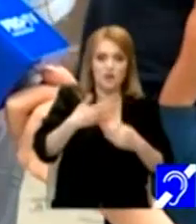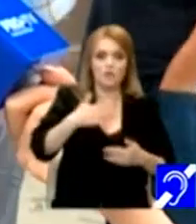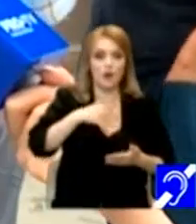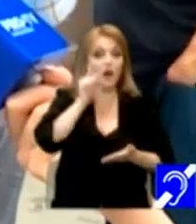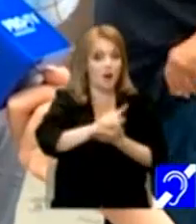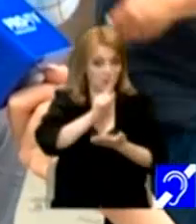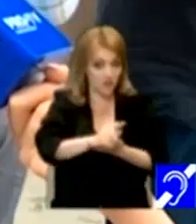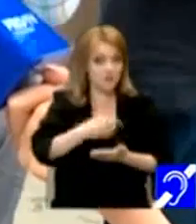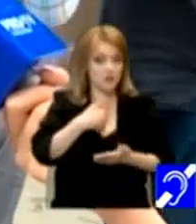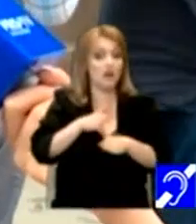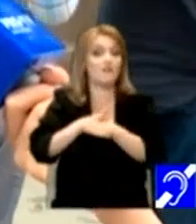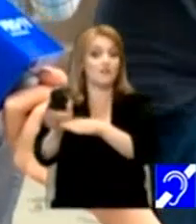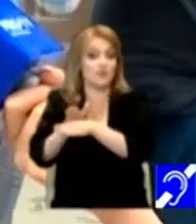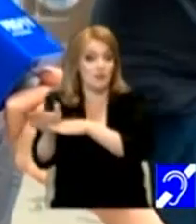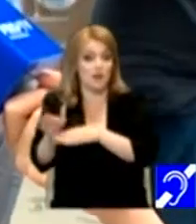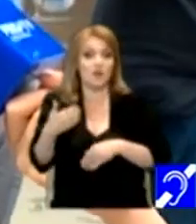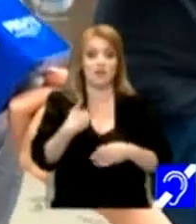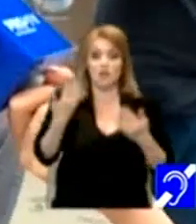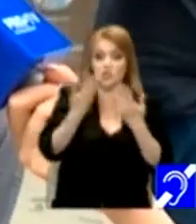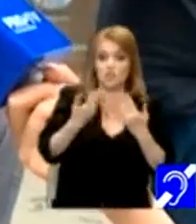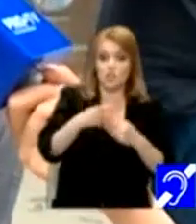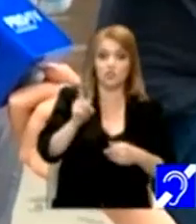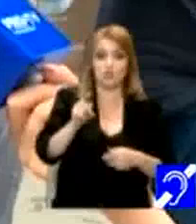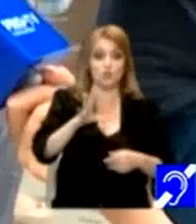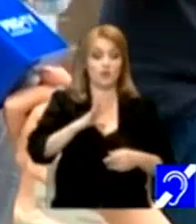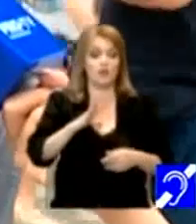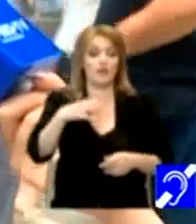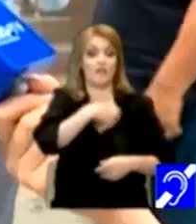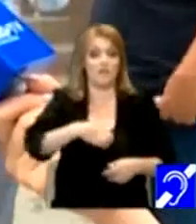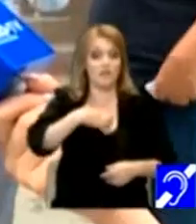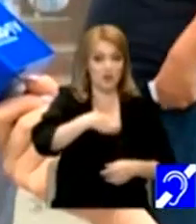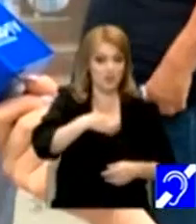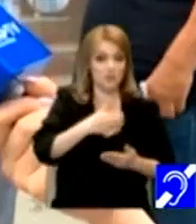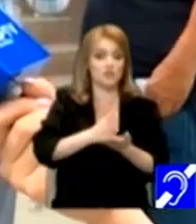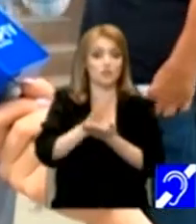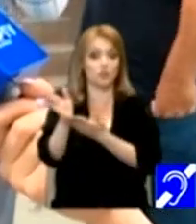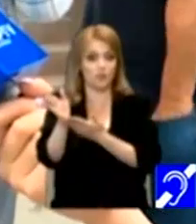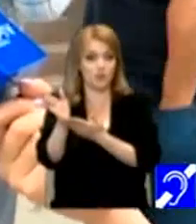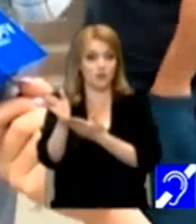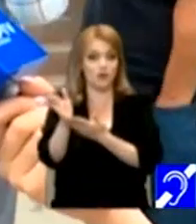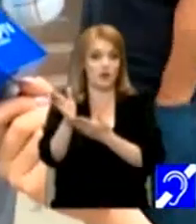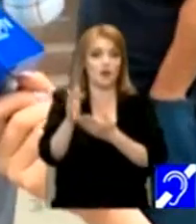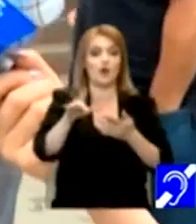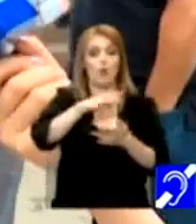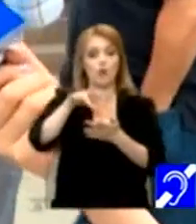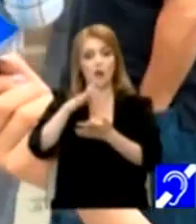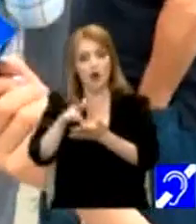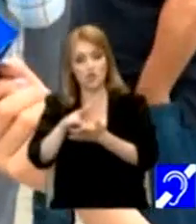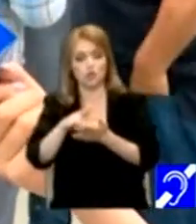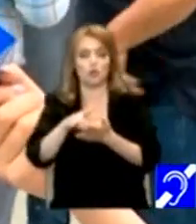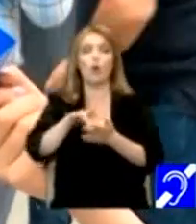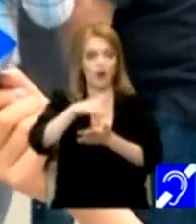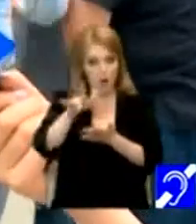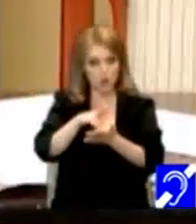obligațiunile mele mi le-am îndeplinit. Eu consider că ceea ce a fost mai important în domeniul, să zic, urbanismului, dezvoltării